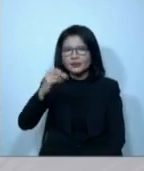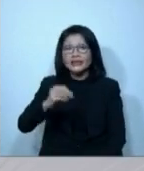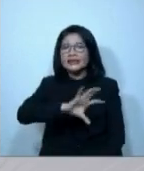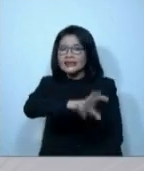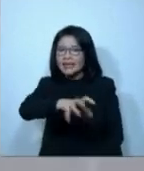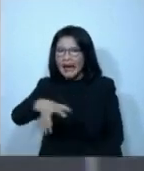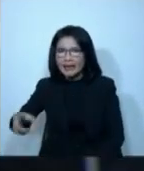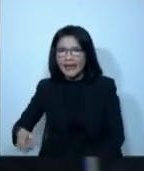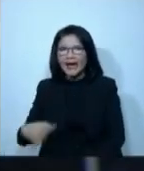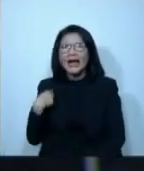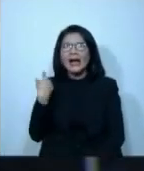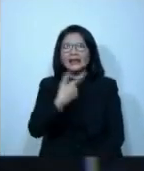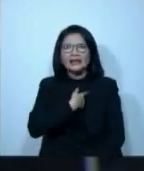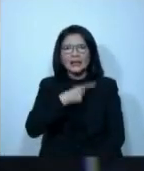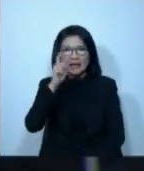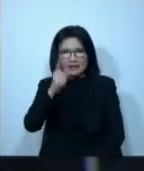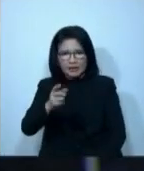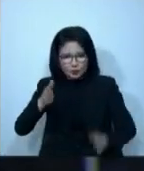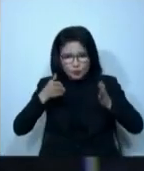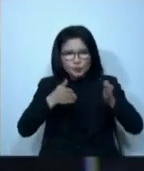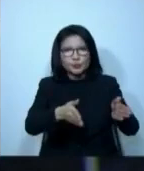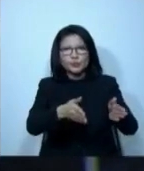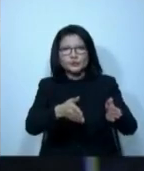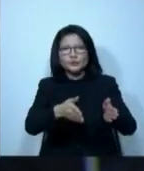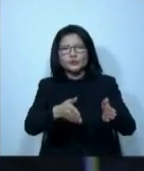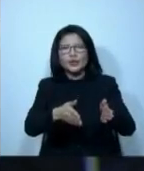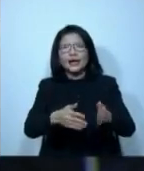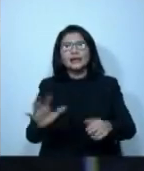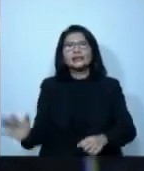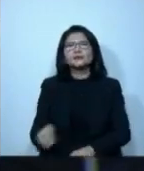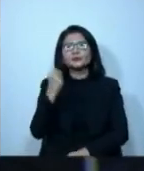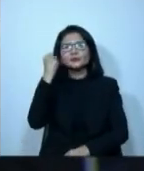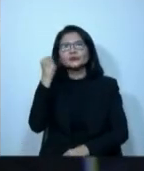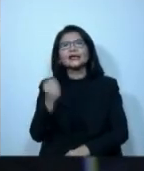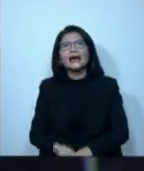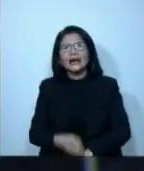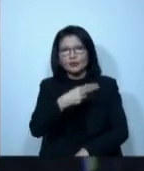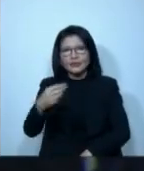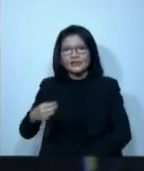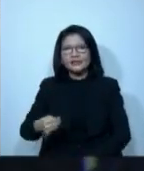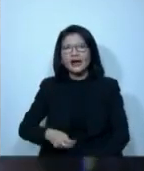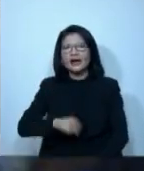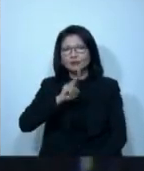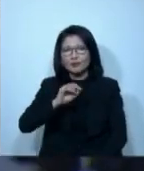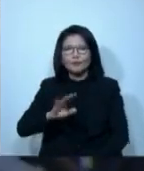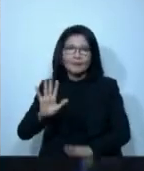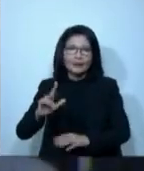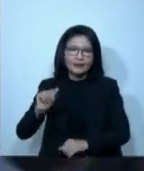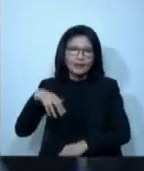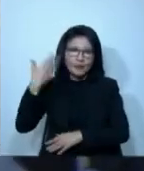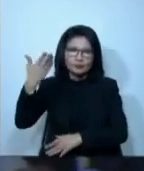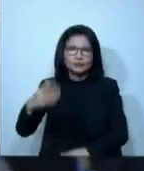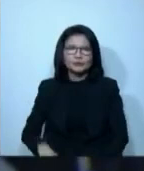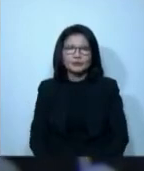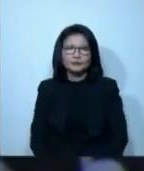itu agar kita berada dalam satu barisan menjemput keunggulan Indonesia di 2045. Masih ada waktu,